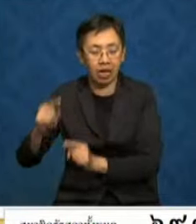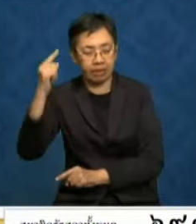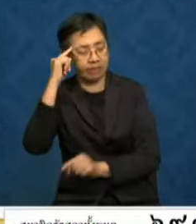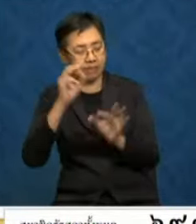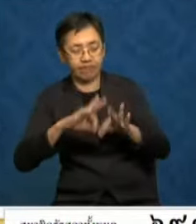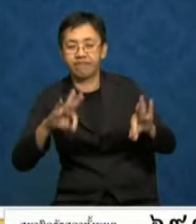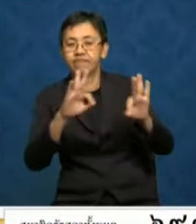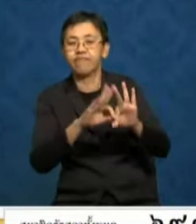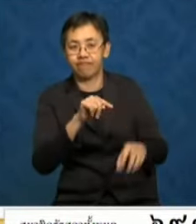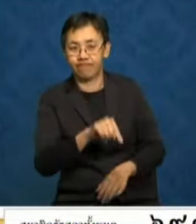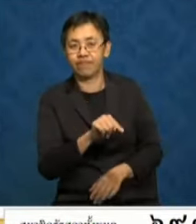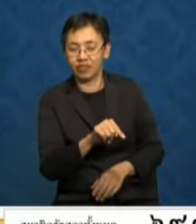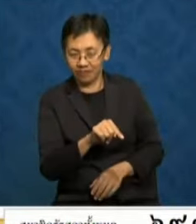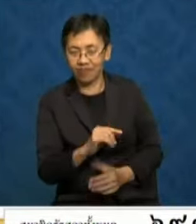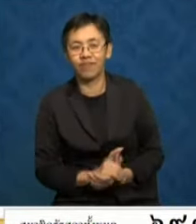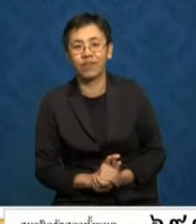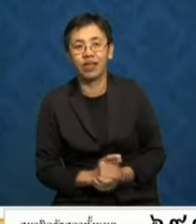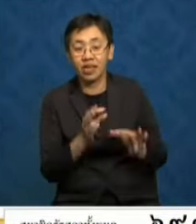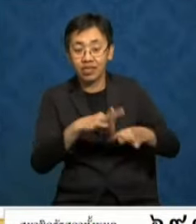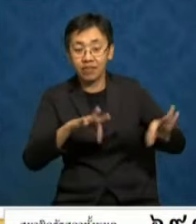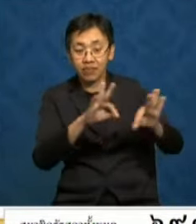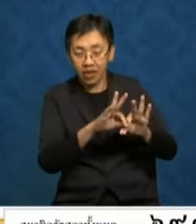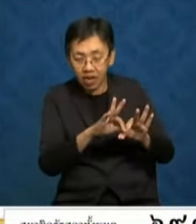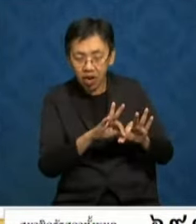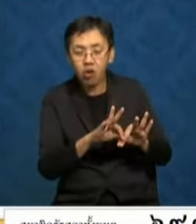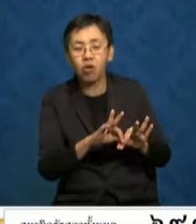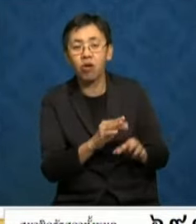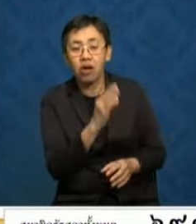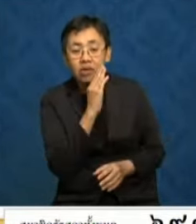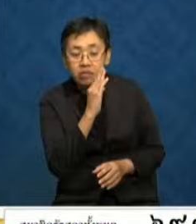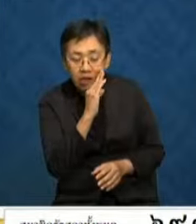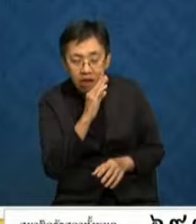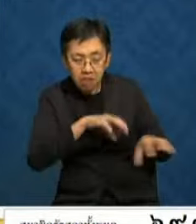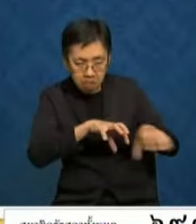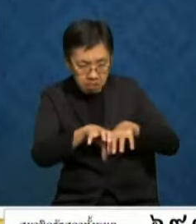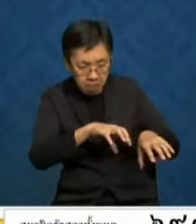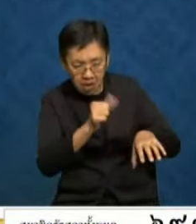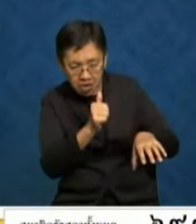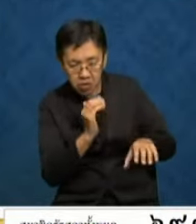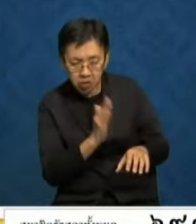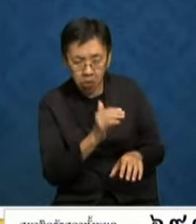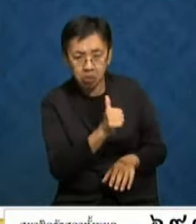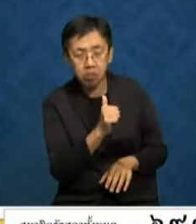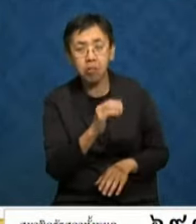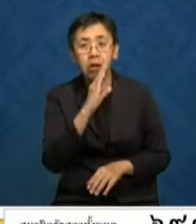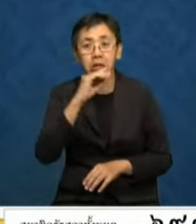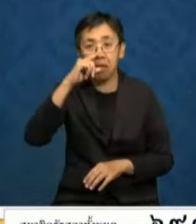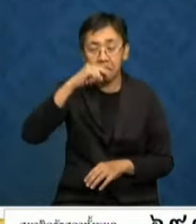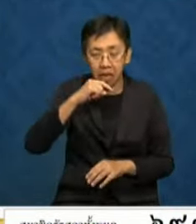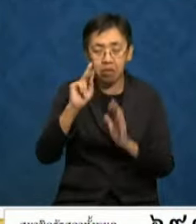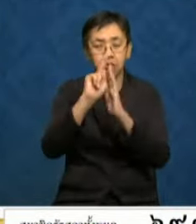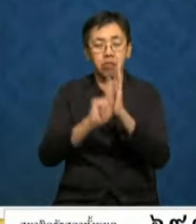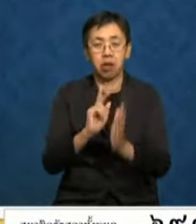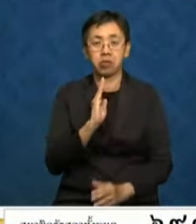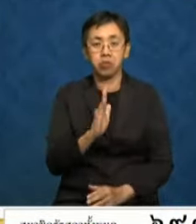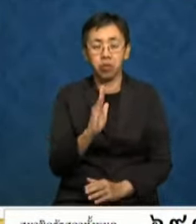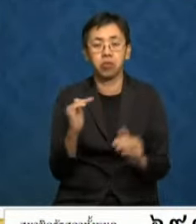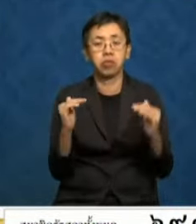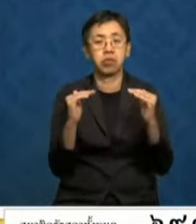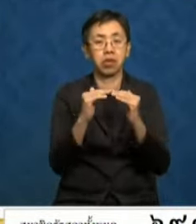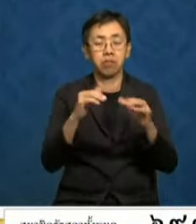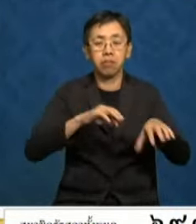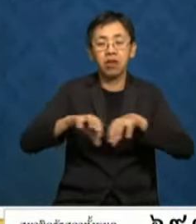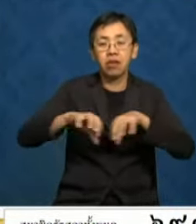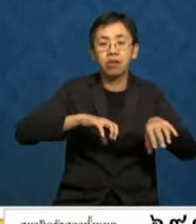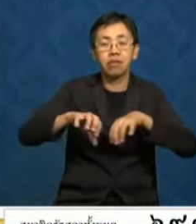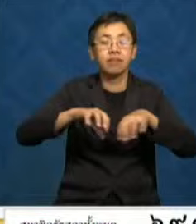ให้ความสำคัญในความแข็งแรงเชิงโครงสร้างอันนี้มาก ถ้าหากประเทศไทยมีหลักนิติธรรมนะครับมีการจัดการบริหาร